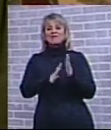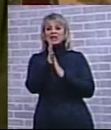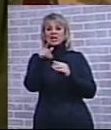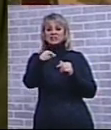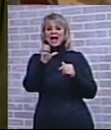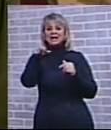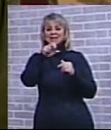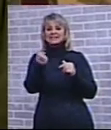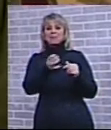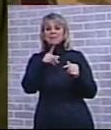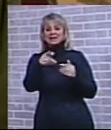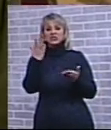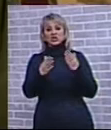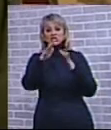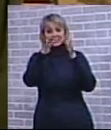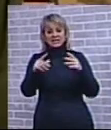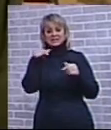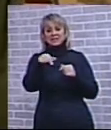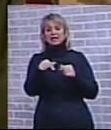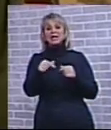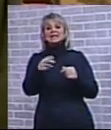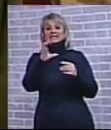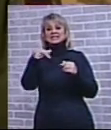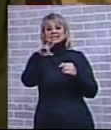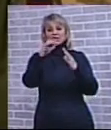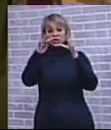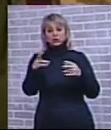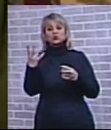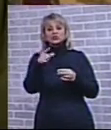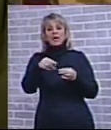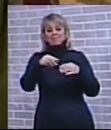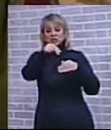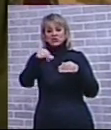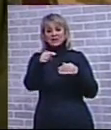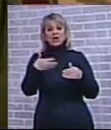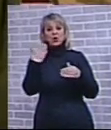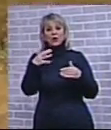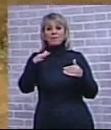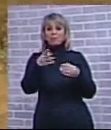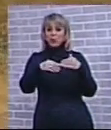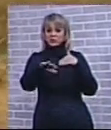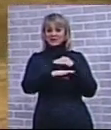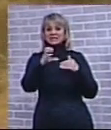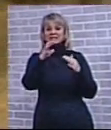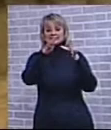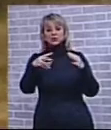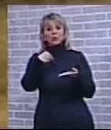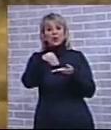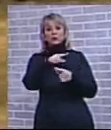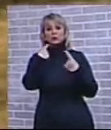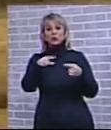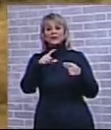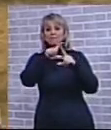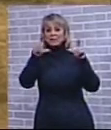выращивания акации белой, нежели для сосны. Сосне нужна более песчаная, легкая почва. Сосну приходится закупать у